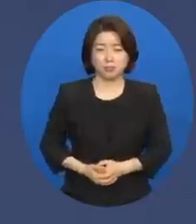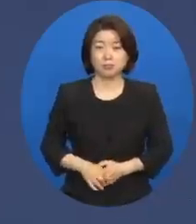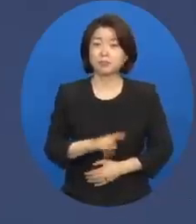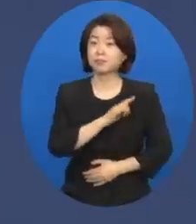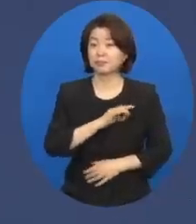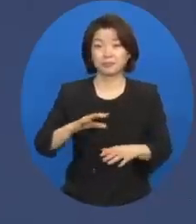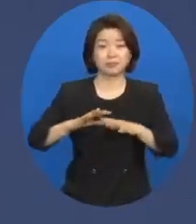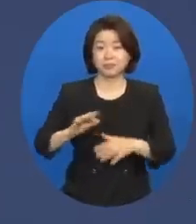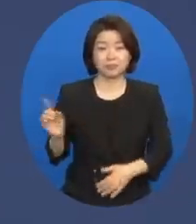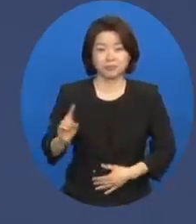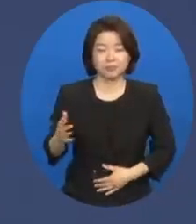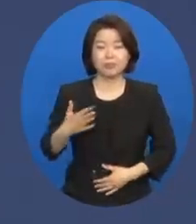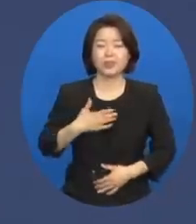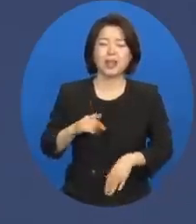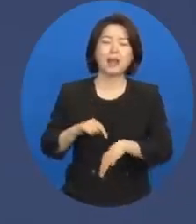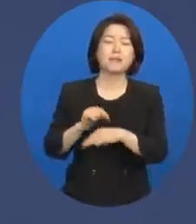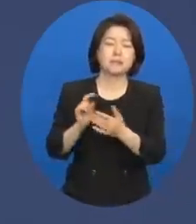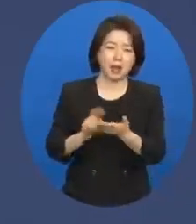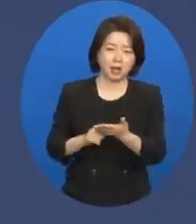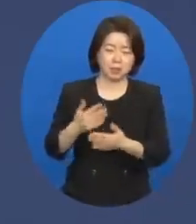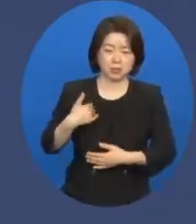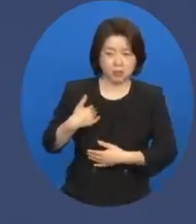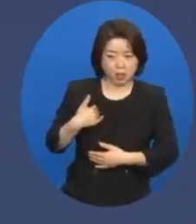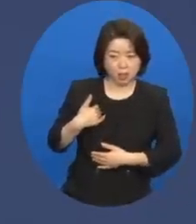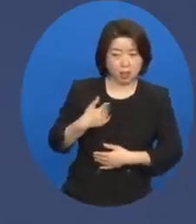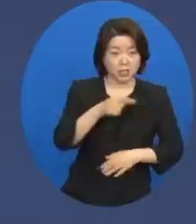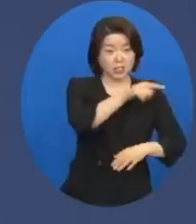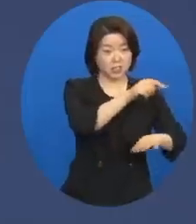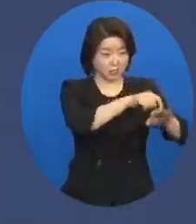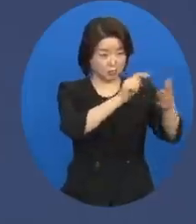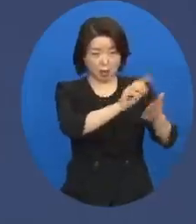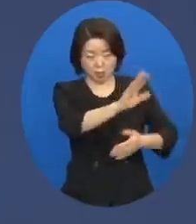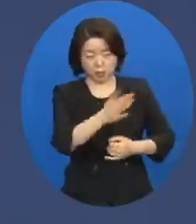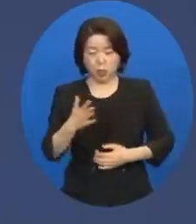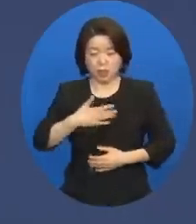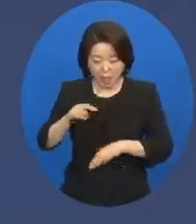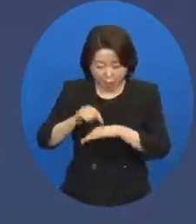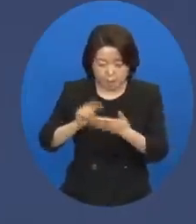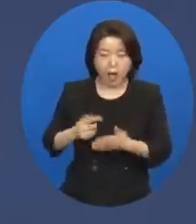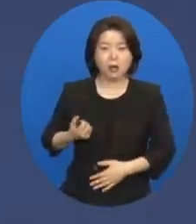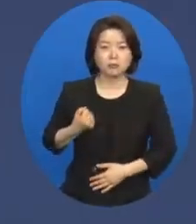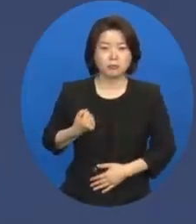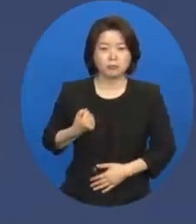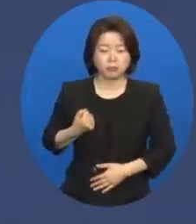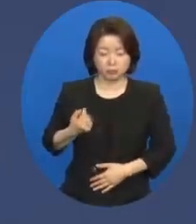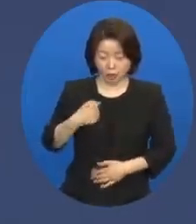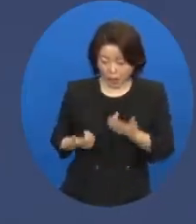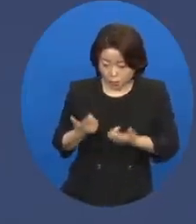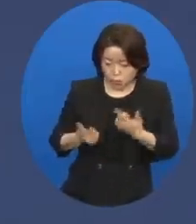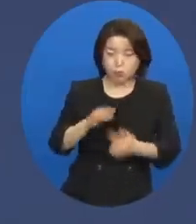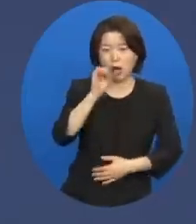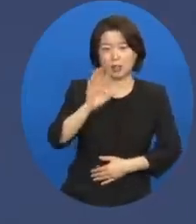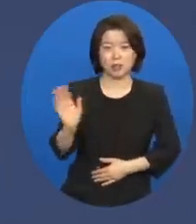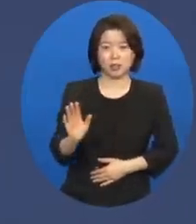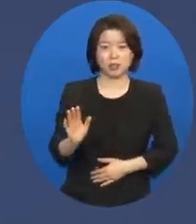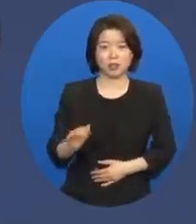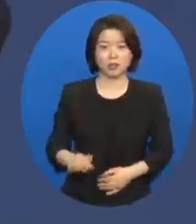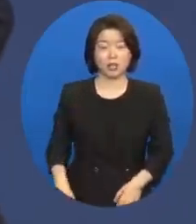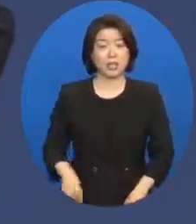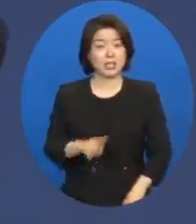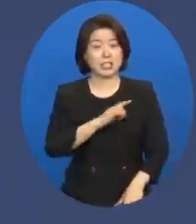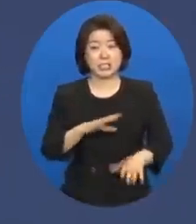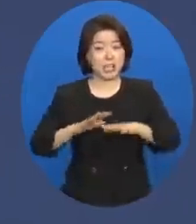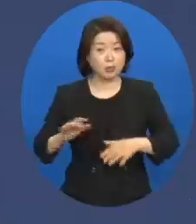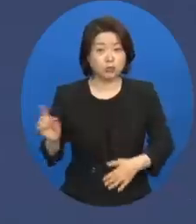무서운 게 내 마음이 내 마음인데, 남의 마음 말고 내 마음인데도 내가 통제를 할 수가 없어요. 제일 무서운 거